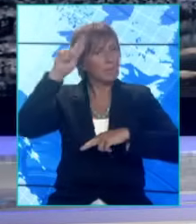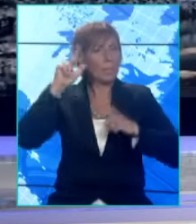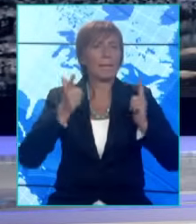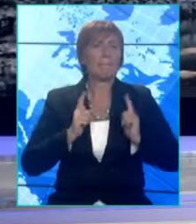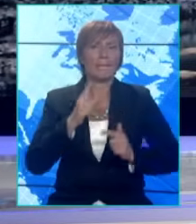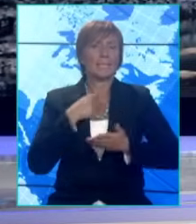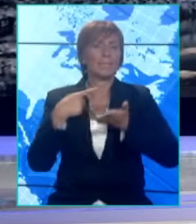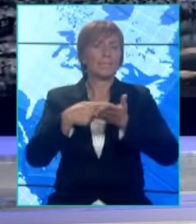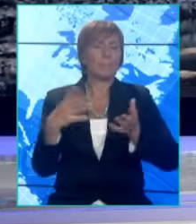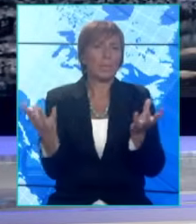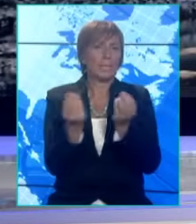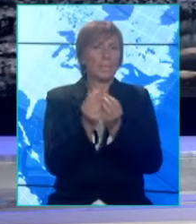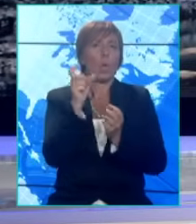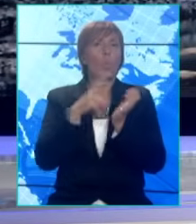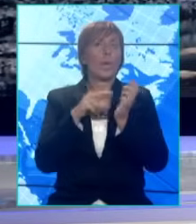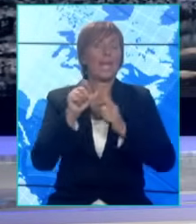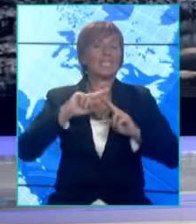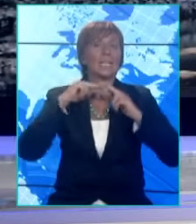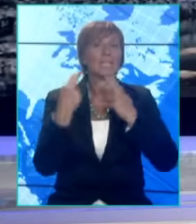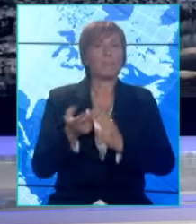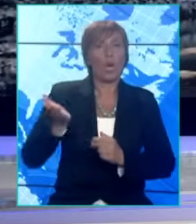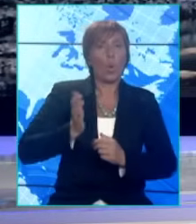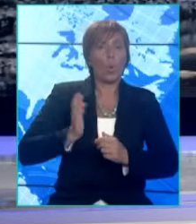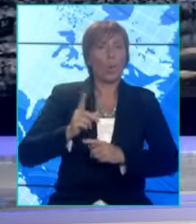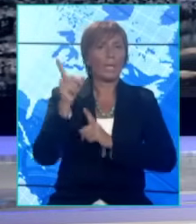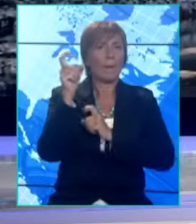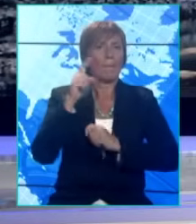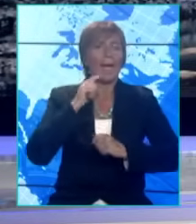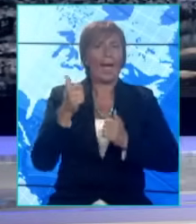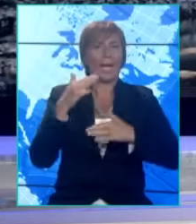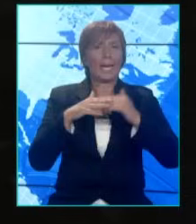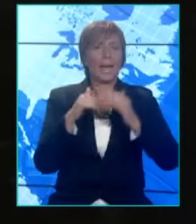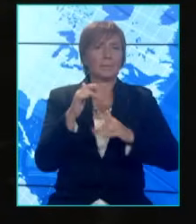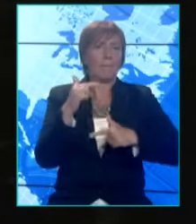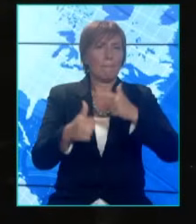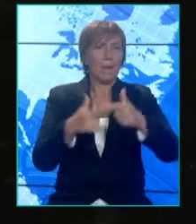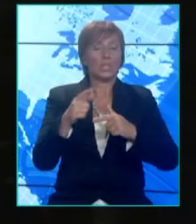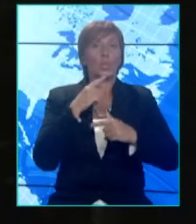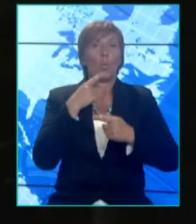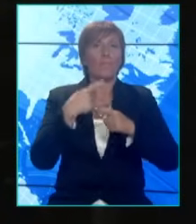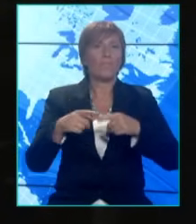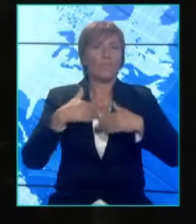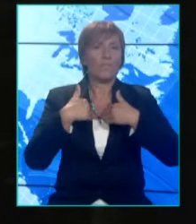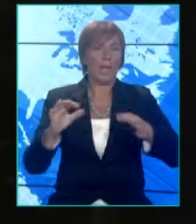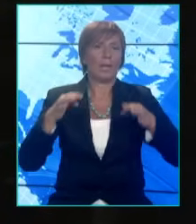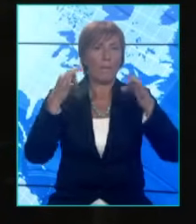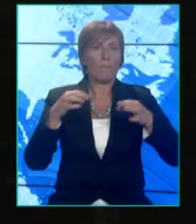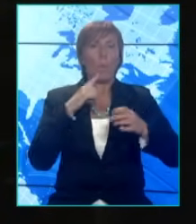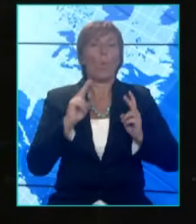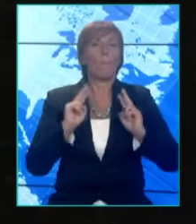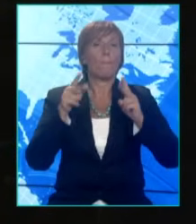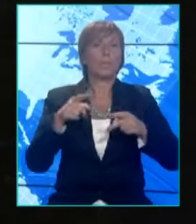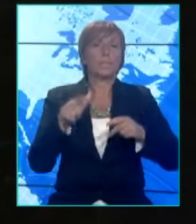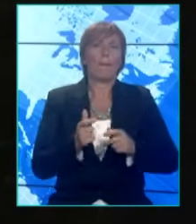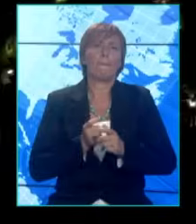mira i simbol zajedništva, UNESCO-va svjetska, kulturno-povijesna, ali i graditeljska baština. U povodu velikog jubileja u Mostaru